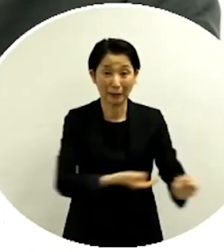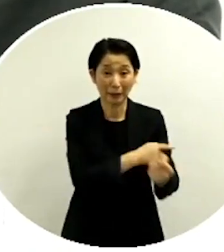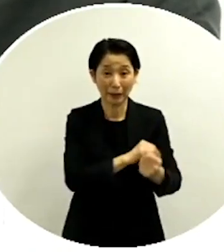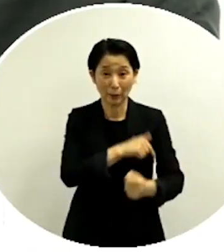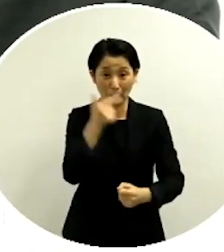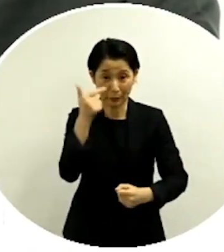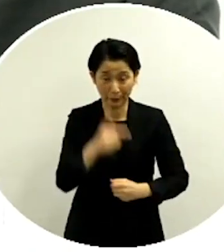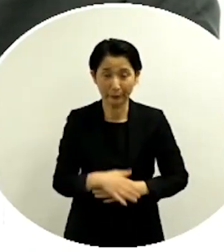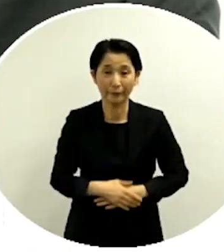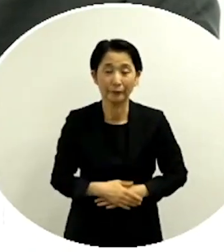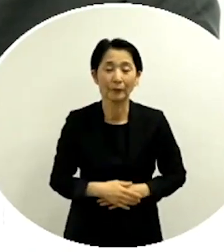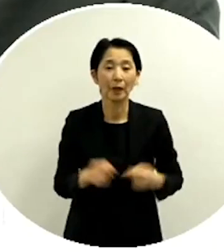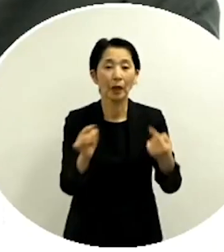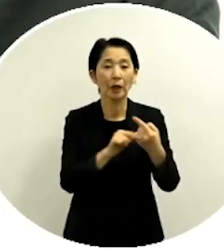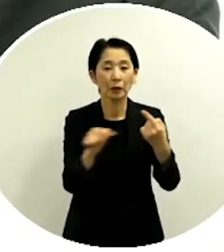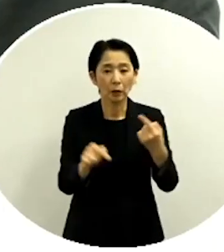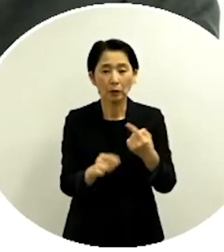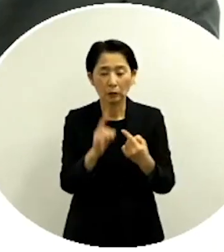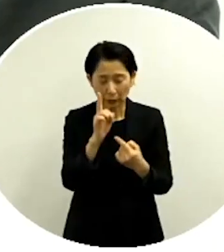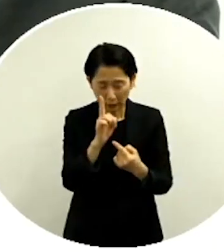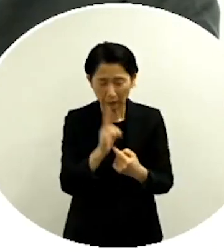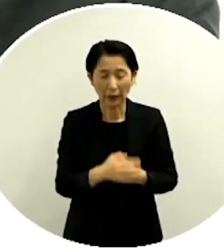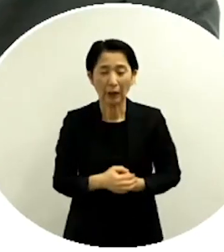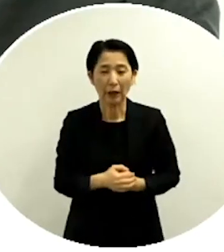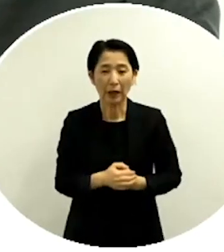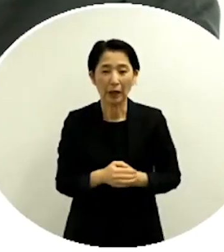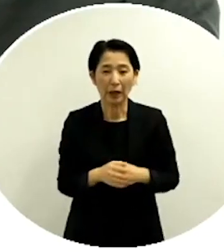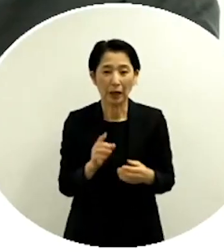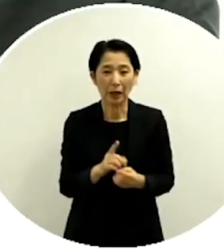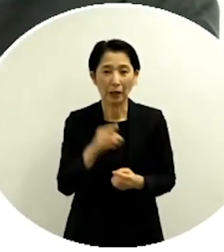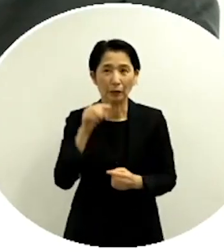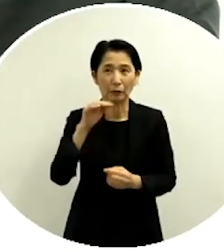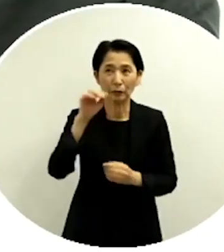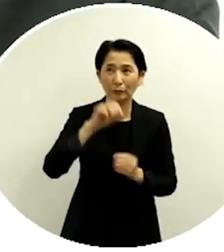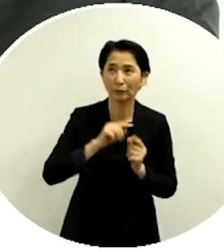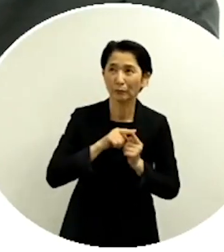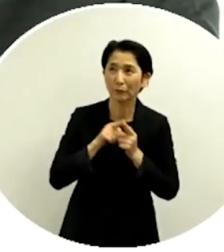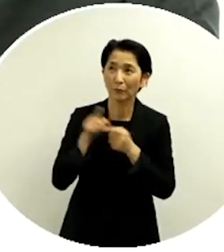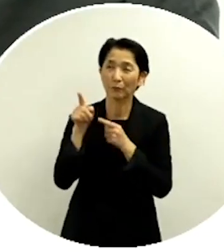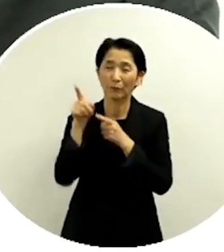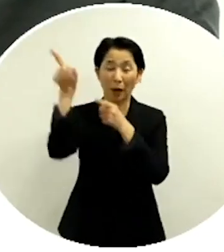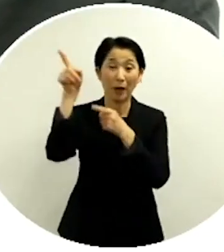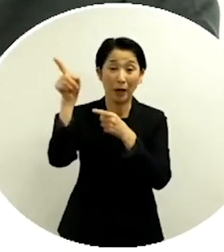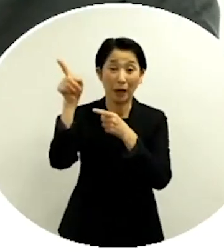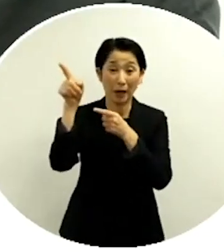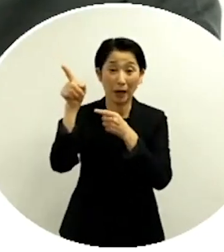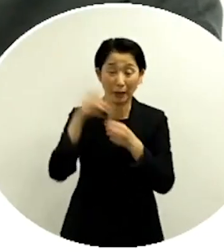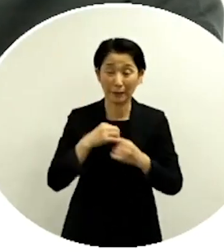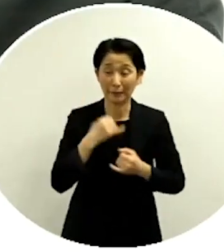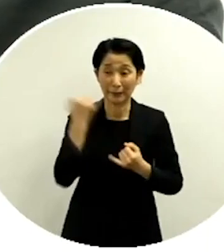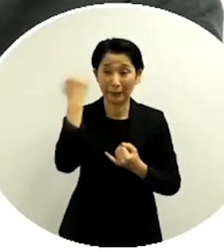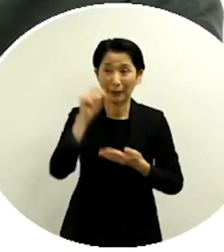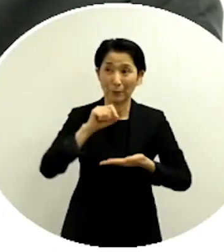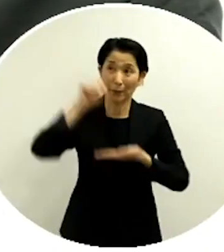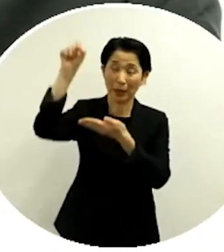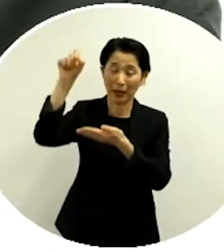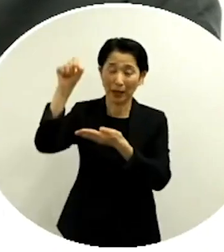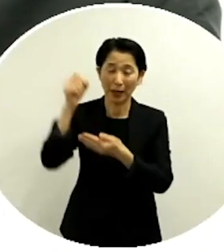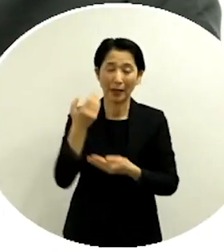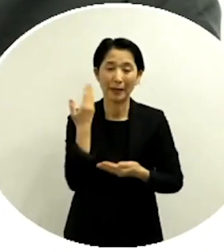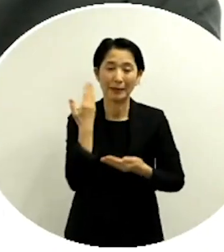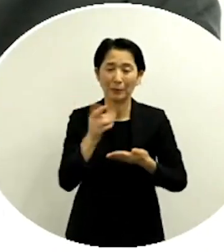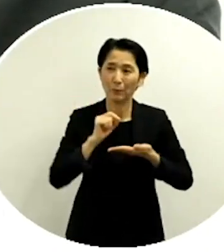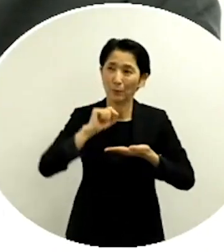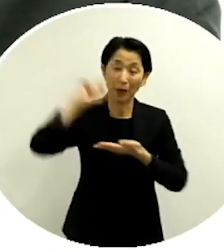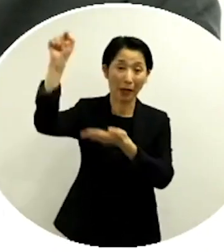本当にこう一人の人が触接上のほうにダイレクトに意見をいうことができる質問をすることができる